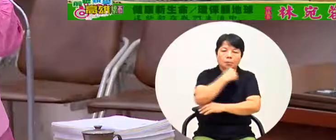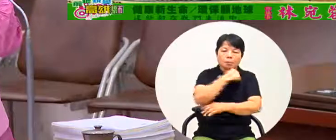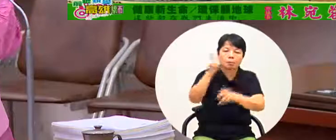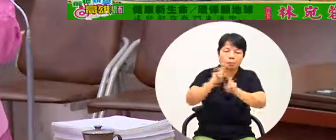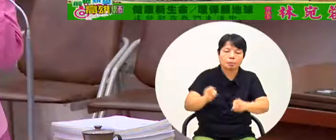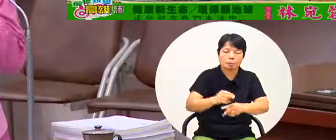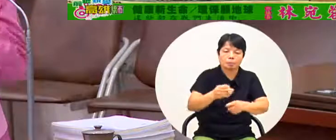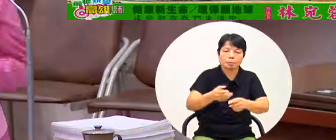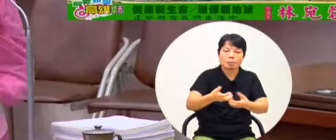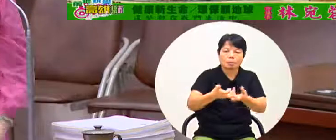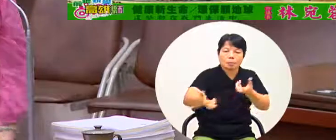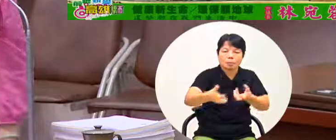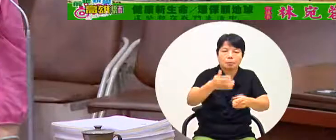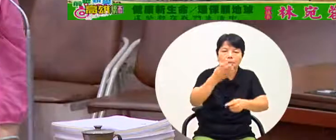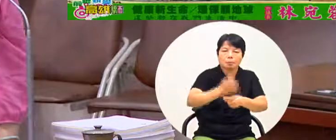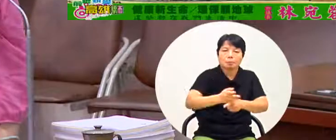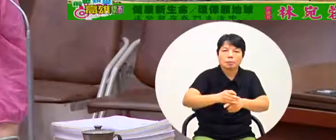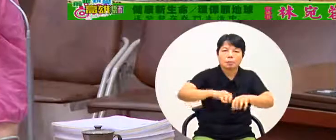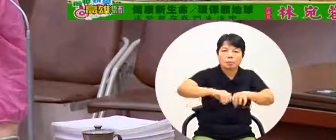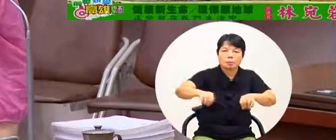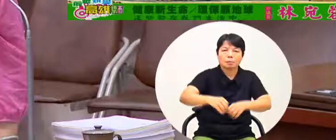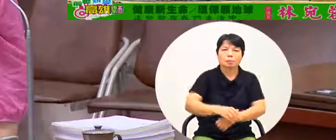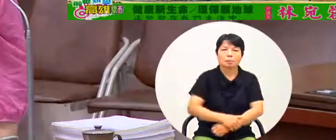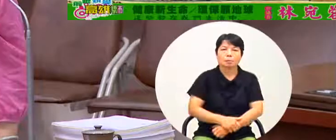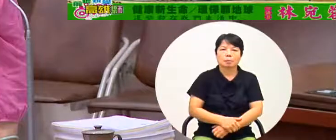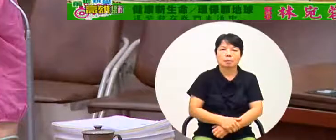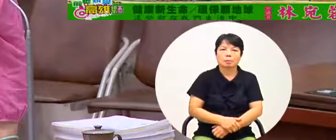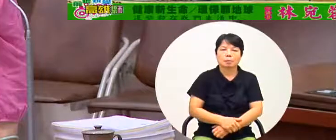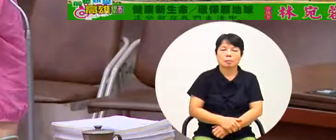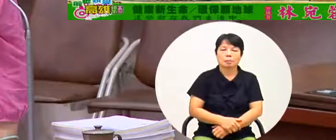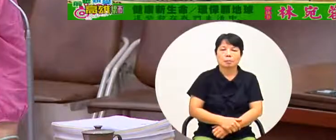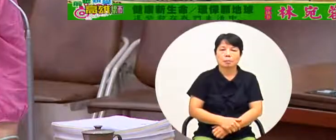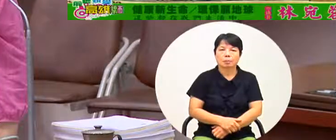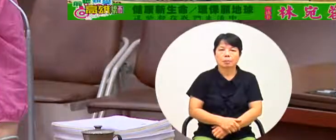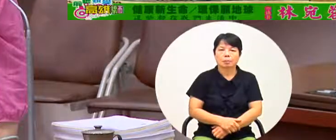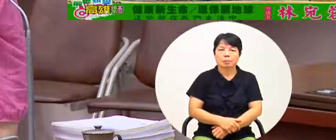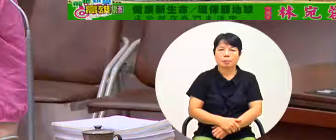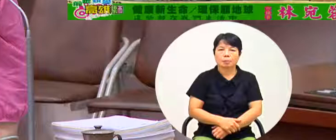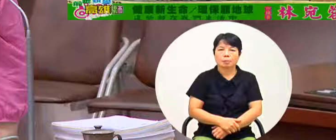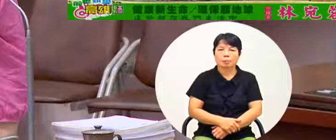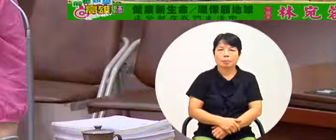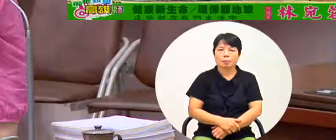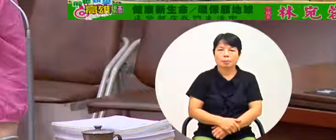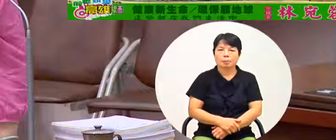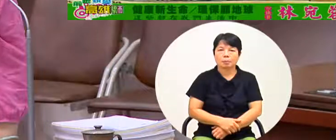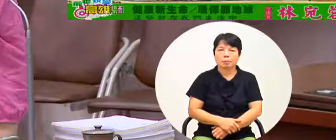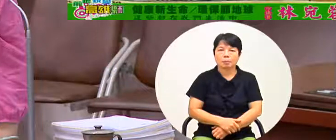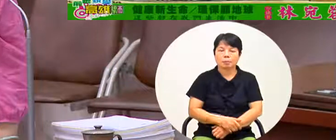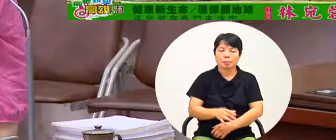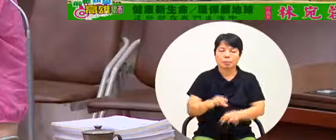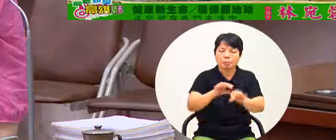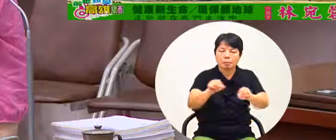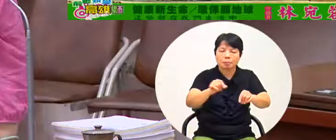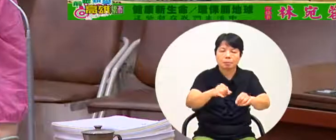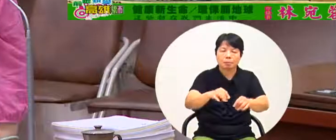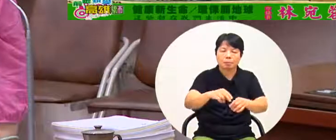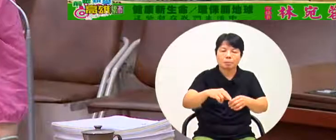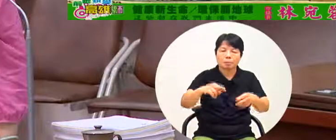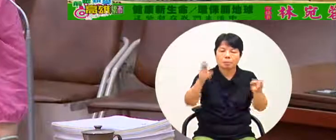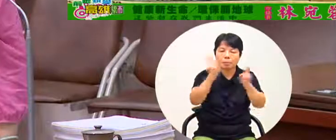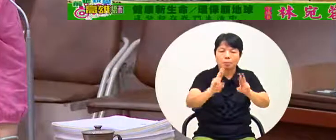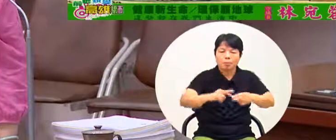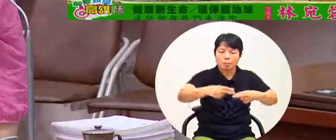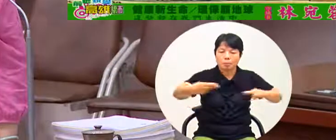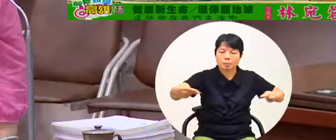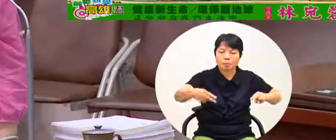嘛，但是我们不能够，这个是地下化，我们的台电电缆地下化，这是